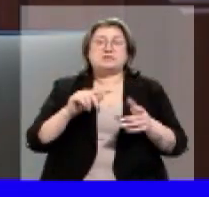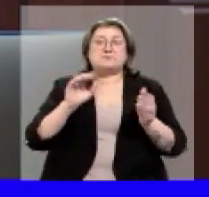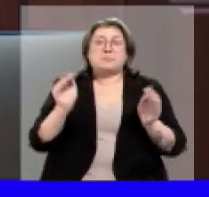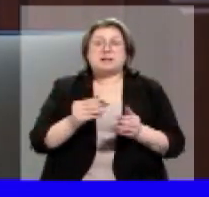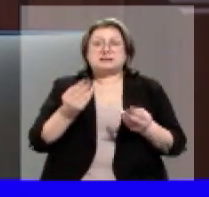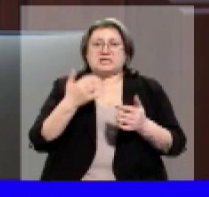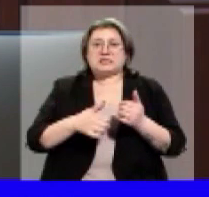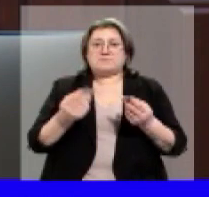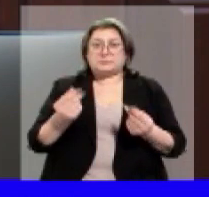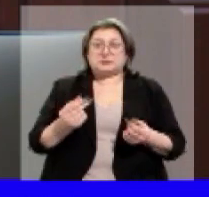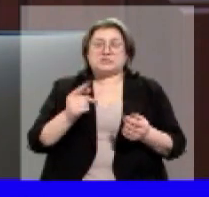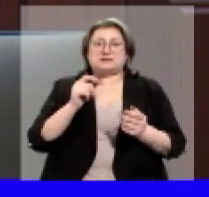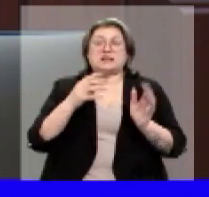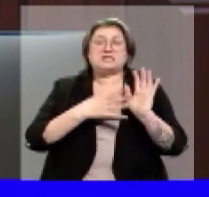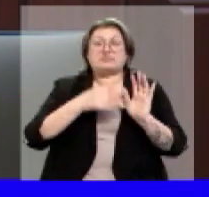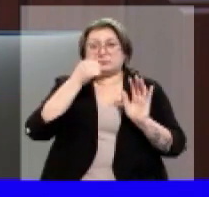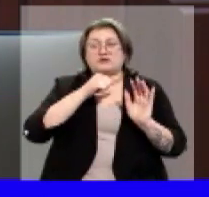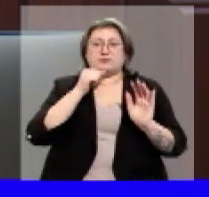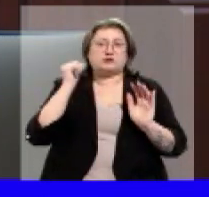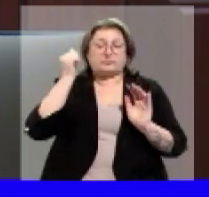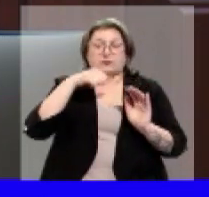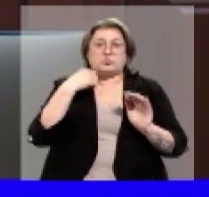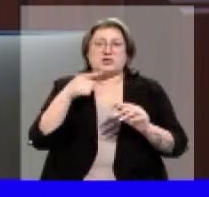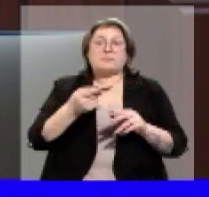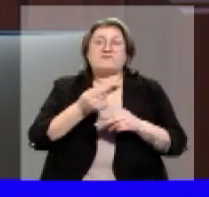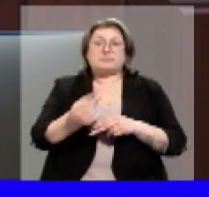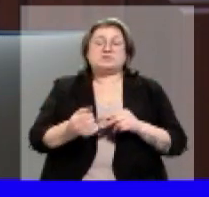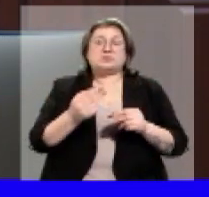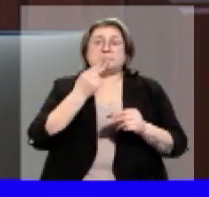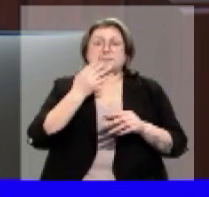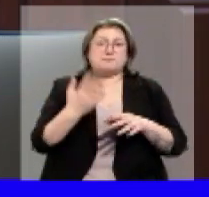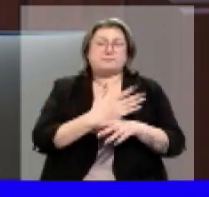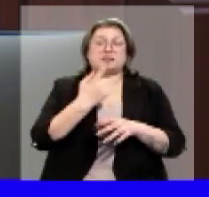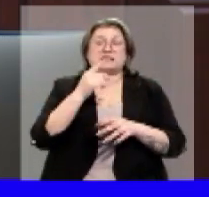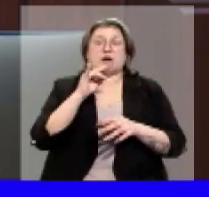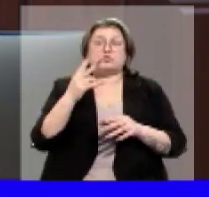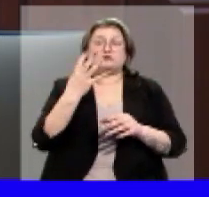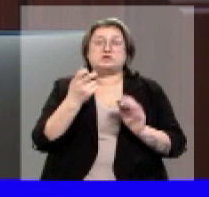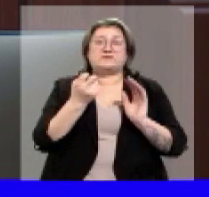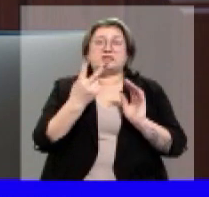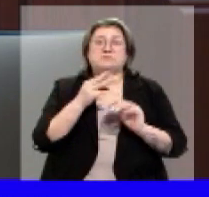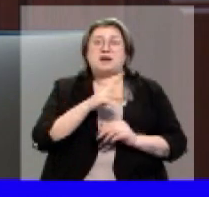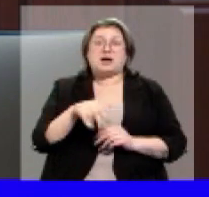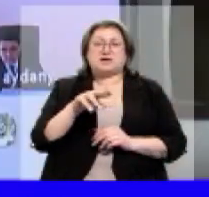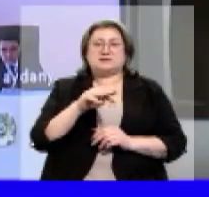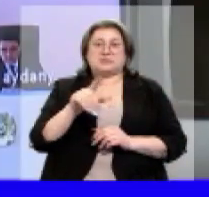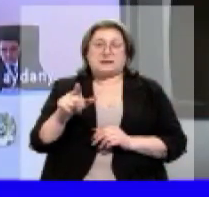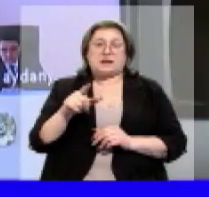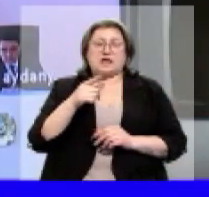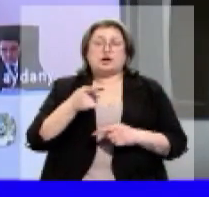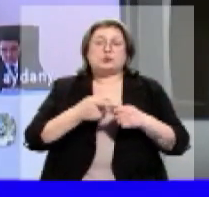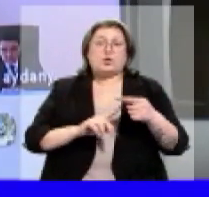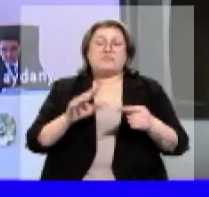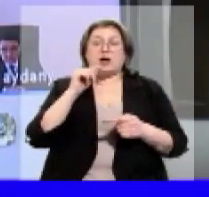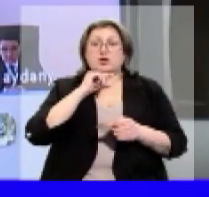малого и среднего бизнеса. За 9 месяцев прошлого года ими выпущена продукция на 1 триллион 412 миллиардов тенге, а их